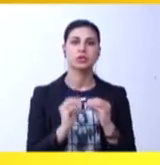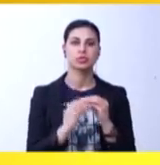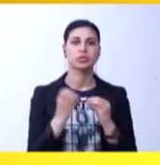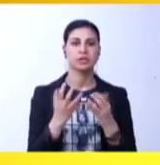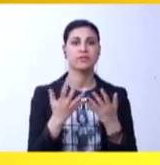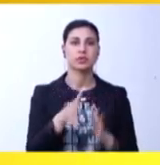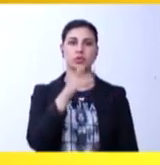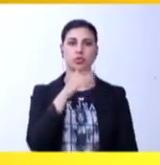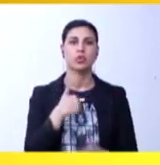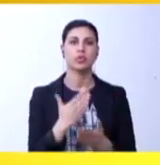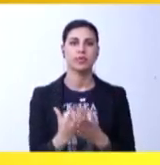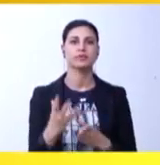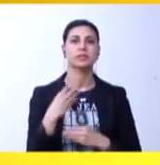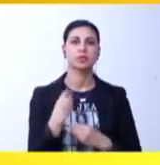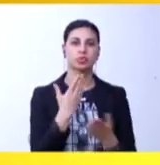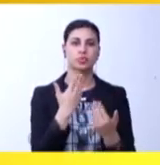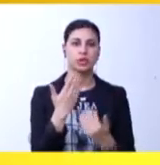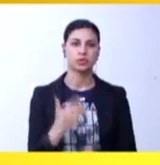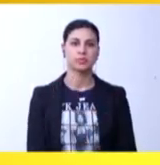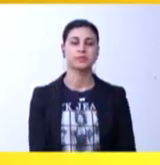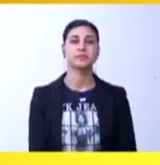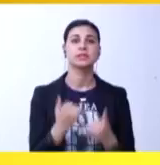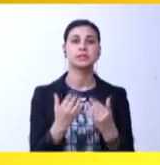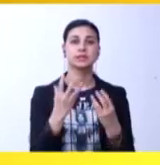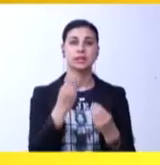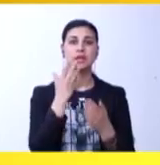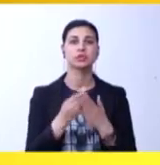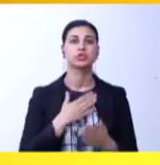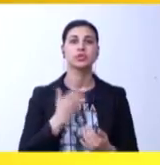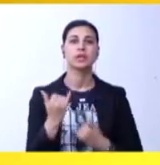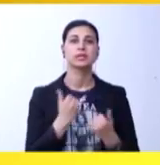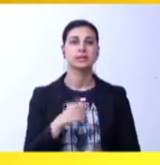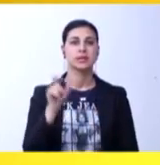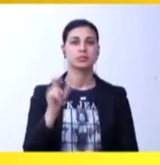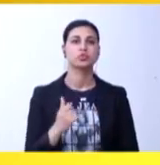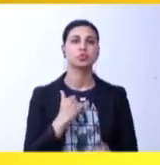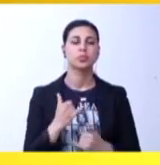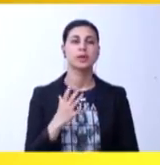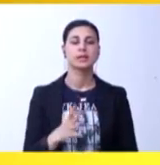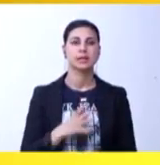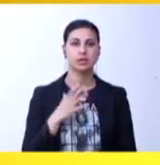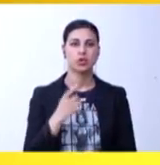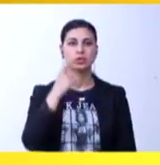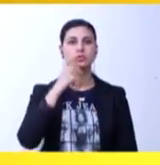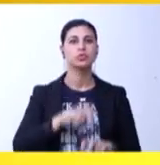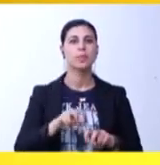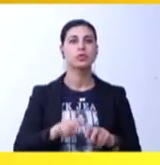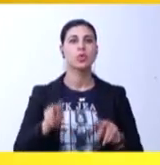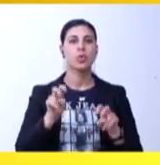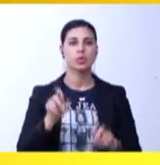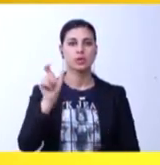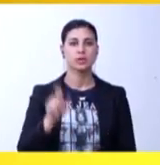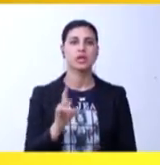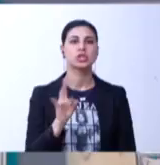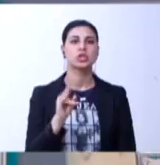კიდევ მეტი დრო გვექნება ერთმანეთთან ურთიერთობისთვის. დღეს ჩვენი გადაცემის სტუმარი გახლდათ სტომატოლოგი ორთოდონტი